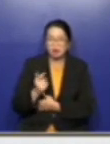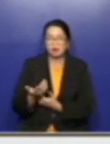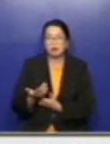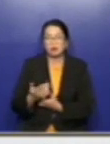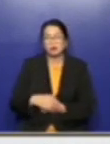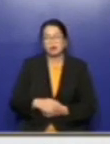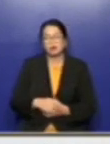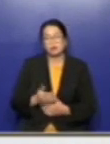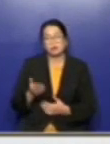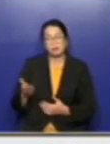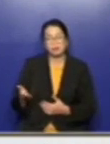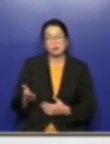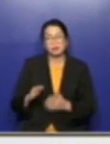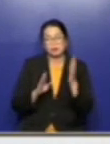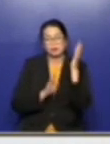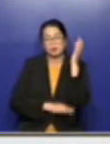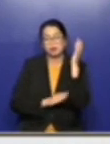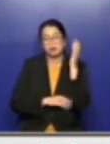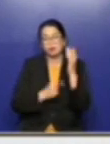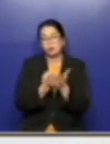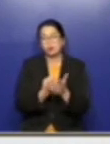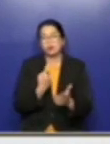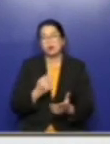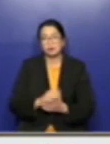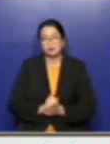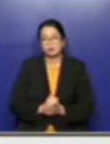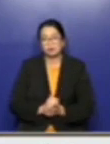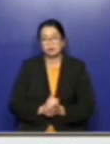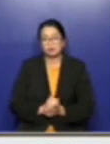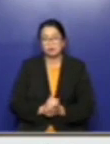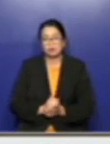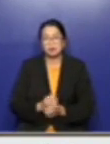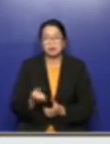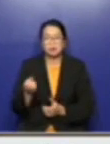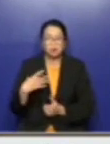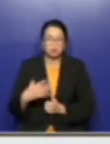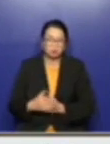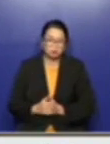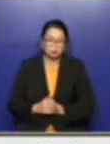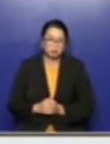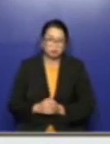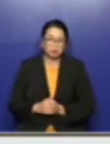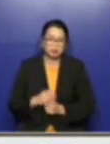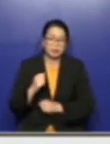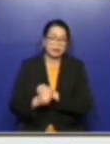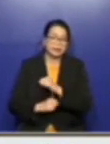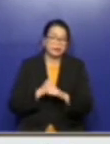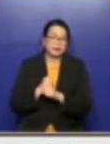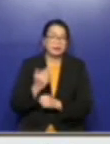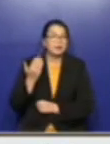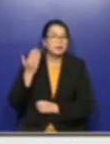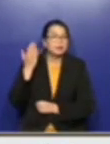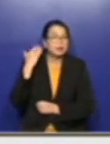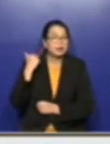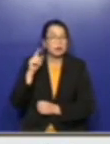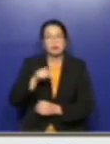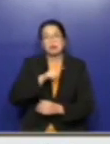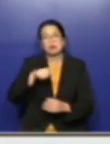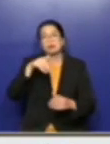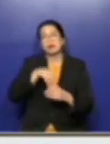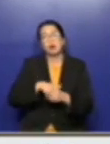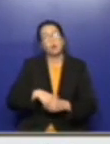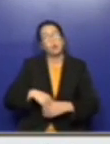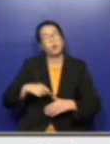ทลุงพูดชัดเจนครับท่านเป็นฝ่ายรัฐบาลเสียด้วยซ้ำยังบอกเลยบอกว่าปีที่แล้วเลือกตั้งโกงกระจ